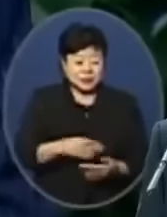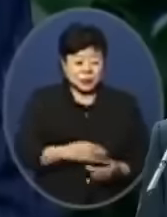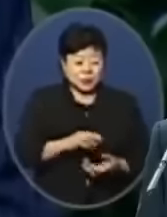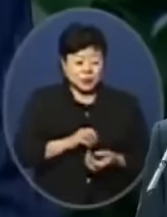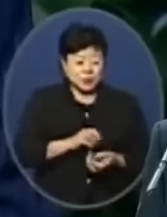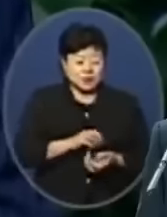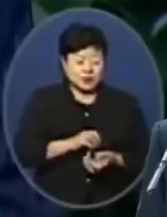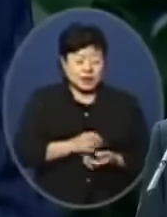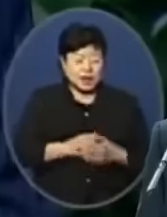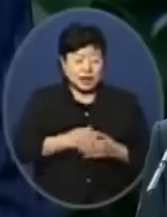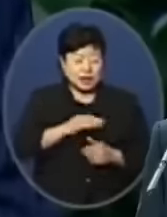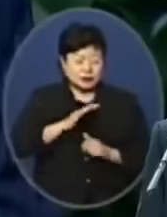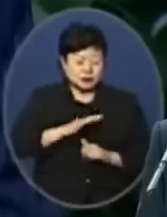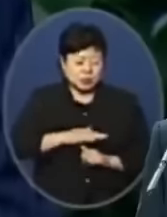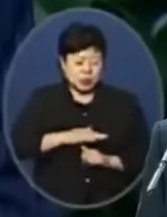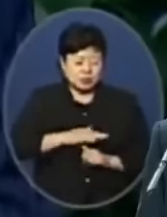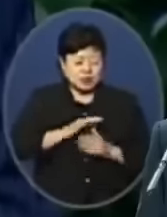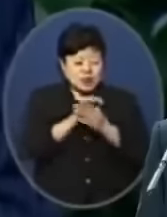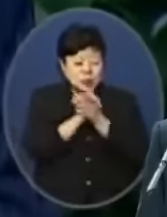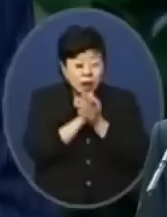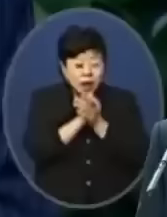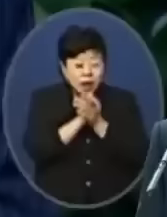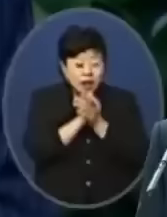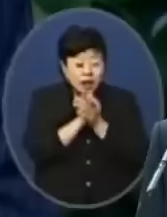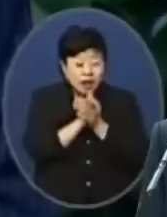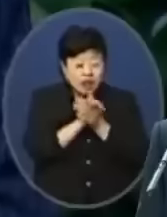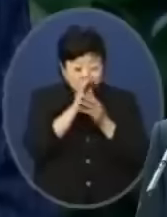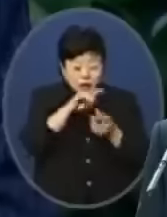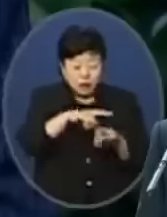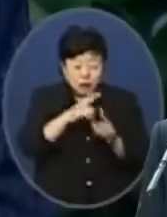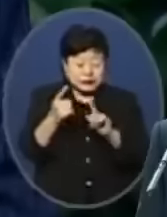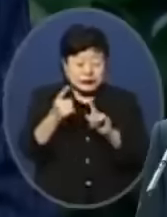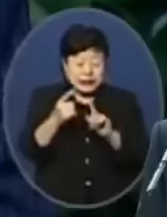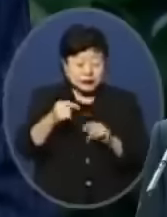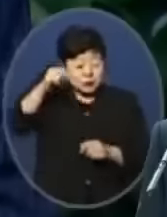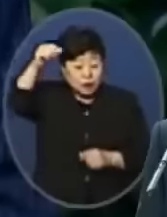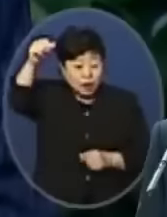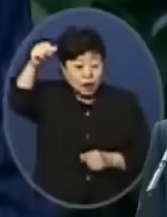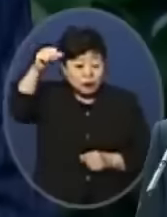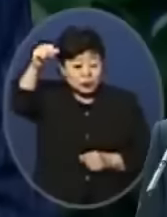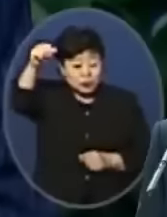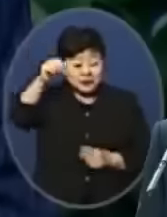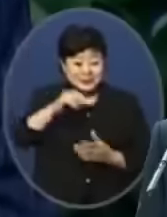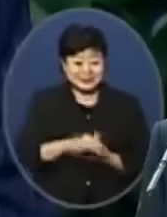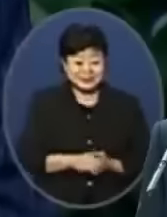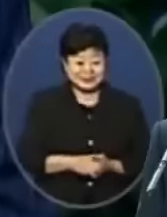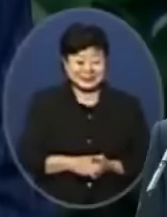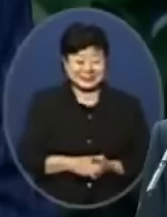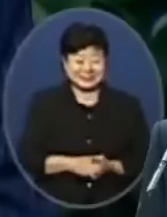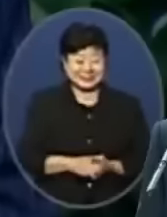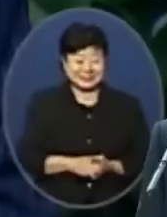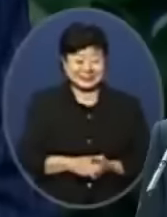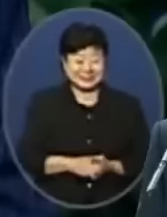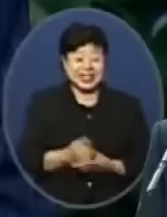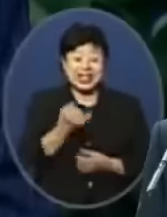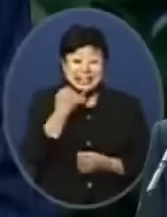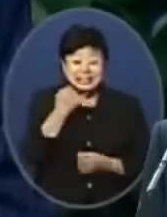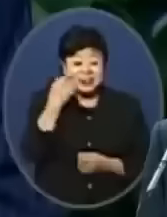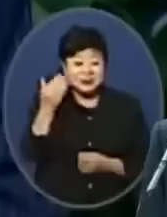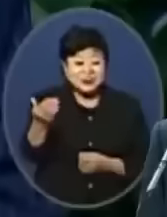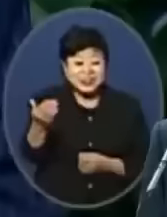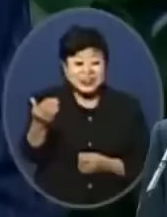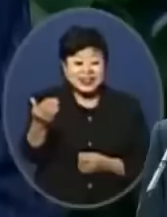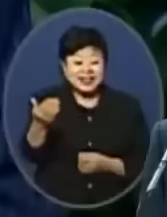대고 간절히 기도를 하고 난 다음 저 나은 사람 손들어라 하니까 손을 부쩍 들어요. 그래서 내가 이제 괜찮아요.